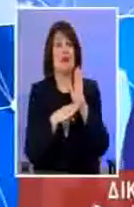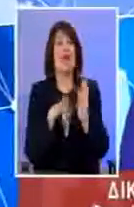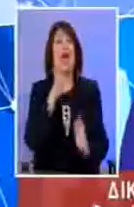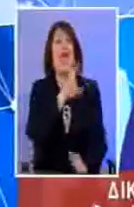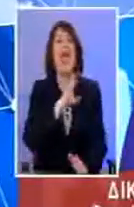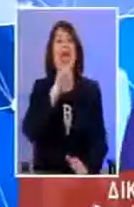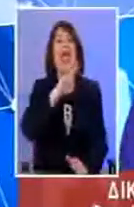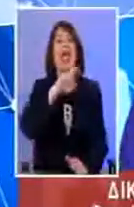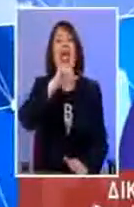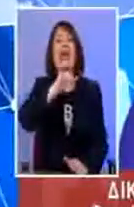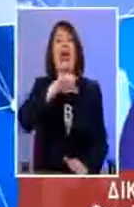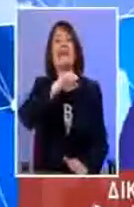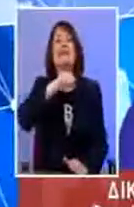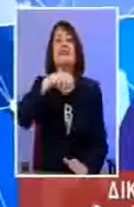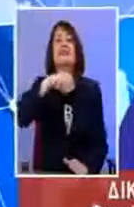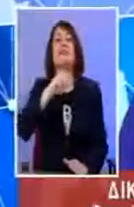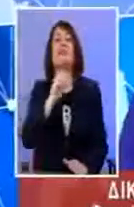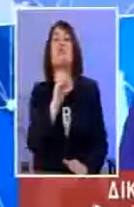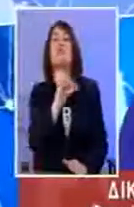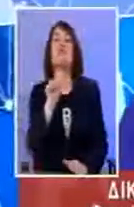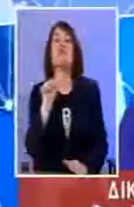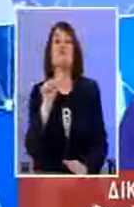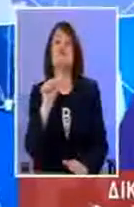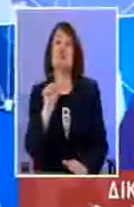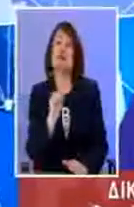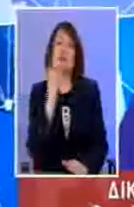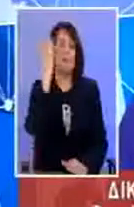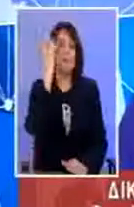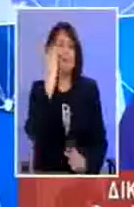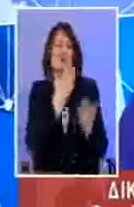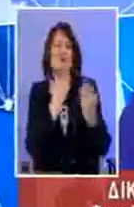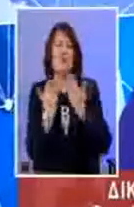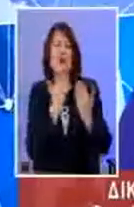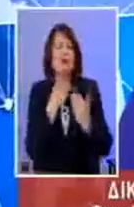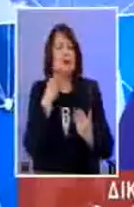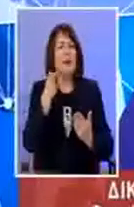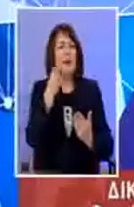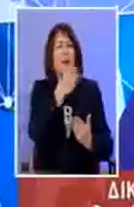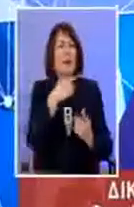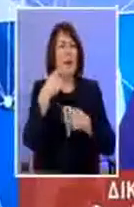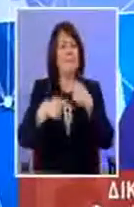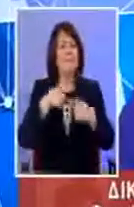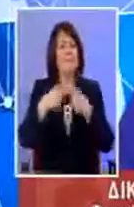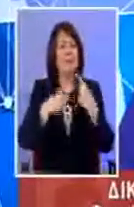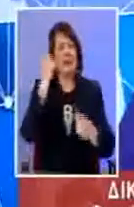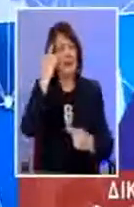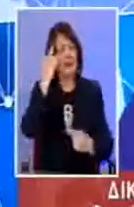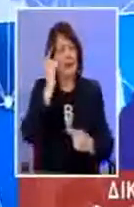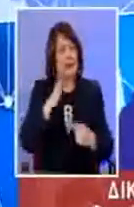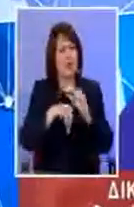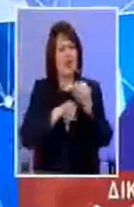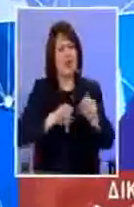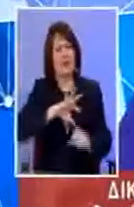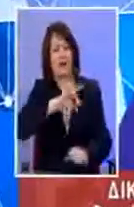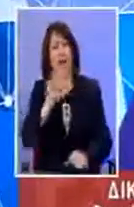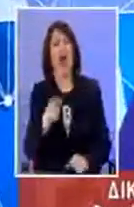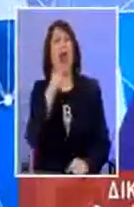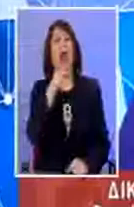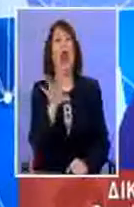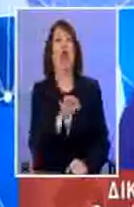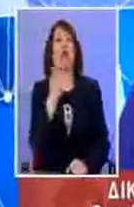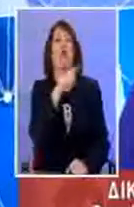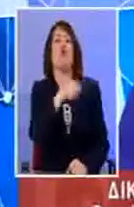Δηλαδή, οι άνθρωποι που σπουδάζουν τότε αποκτούν μια εμπειρία σε μια άλλη χώρα και αυτή αναγνωρίζεται, είναι πολύ μεγάλη υπόθεση. Αυτή η μίξη